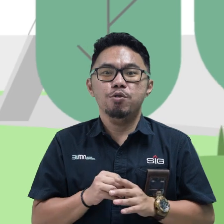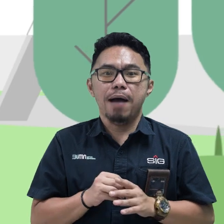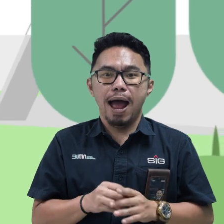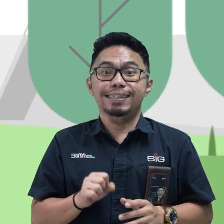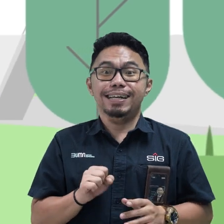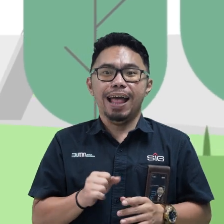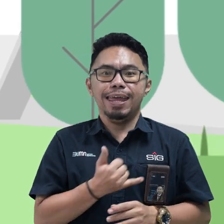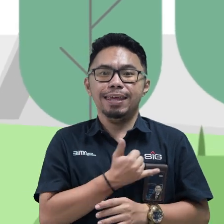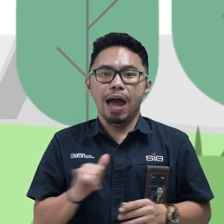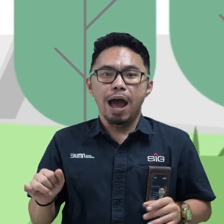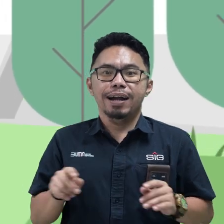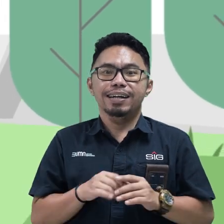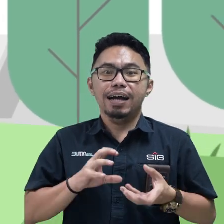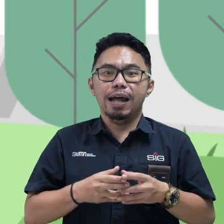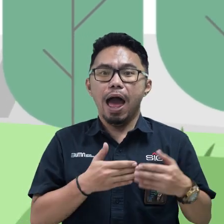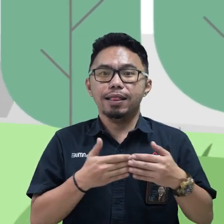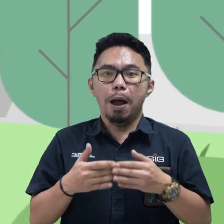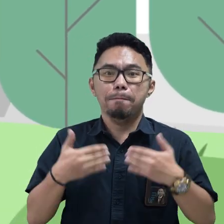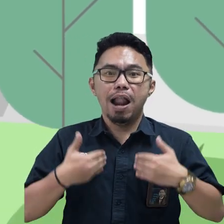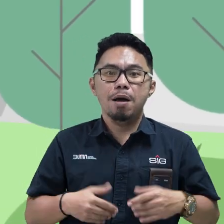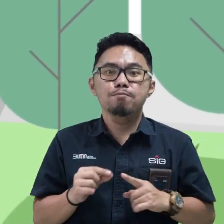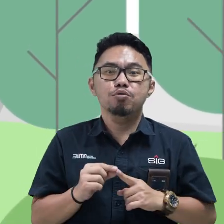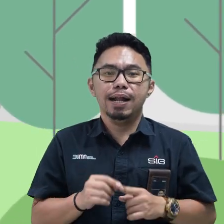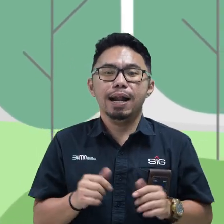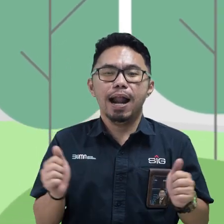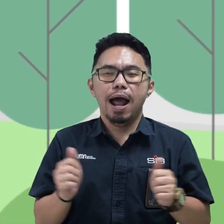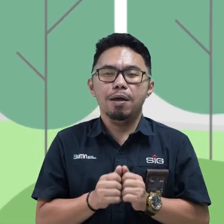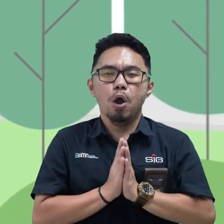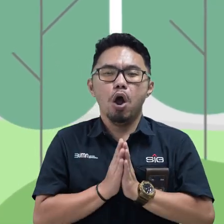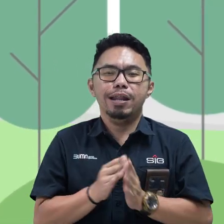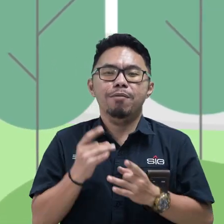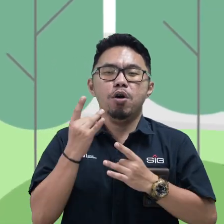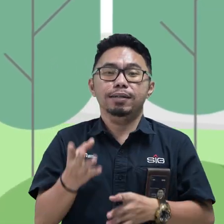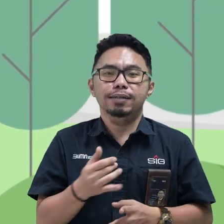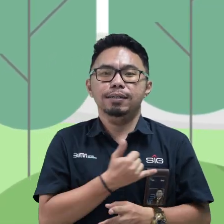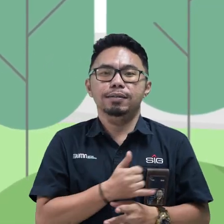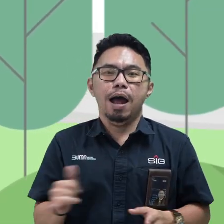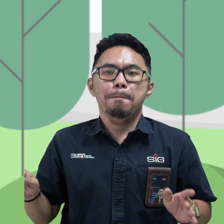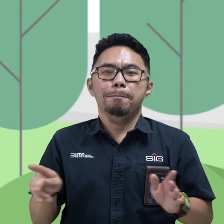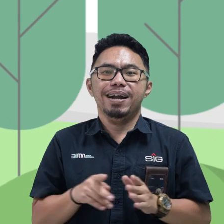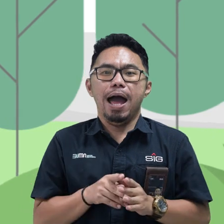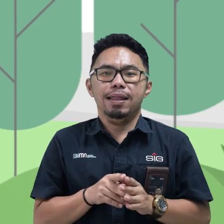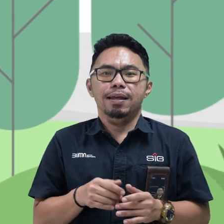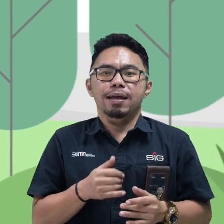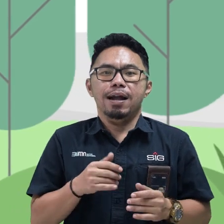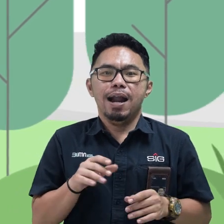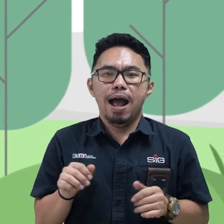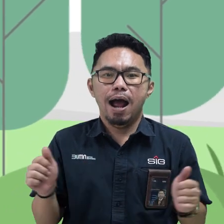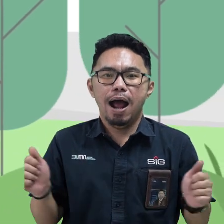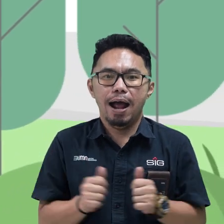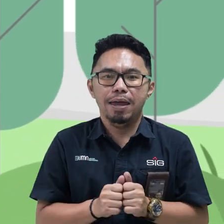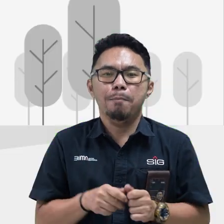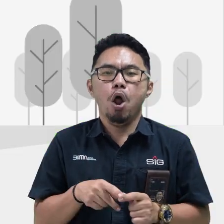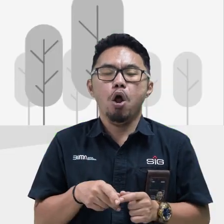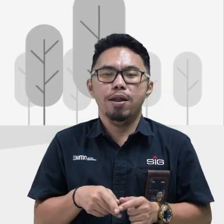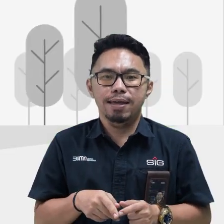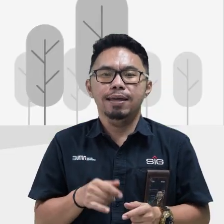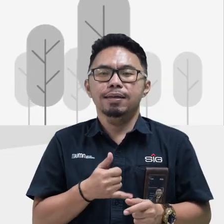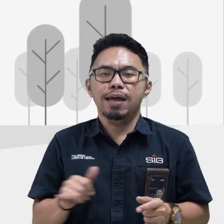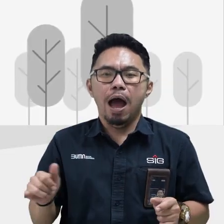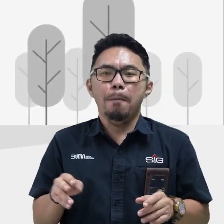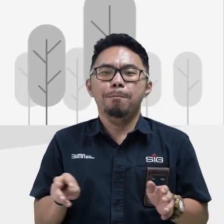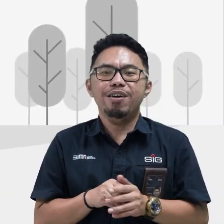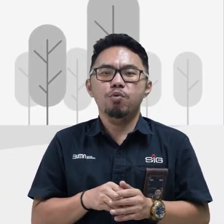Sengketa informasi publik merupakan sengketa yang terjadi antara badan publik dengan pemohon informasi yang berkaitan dengan